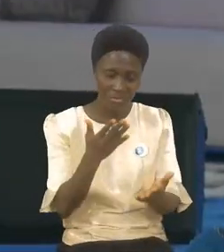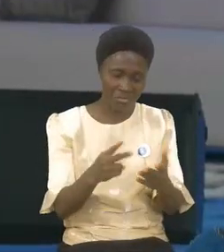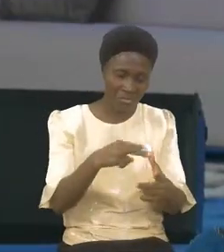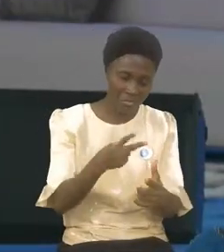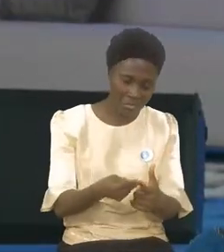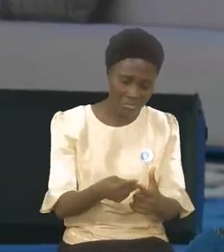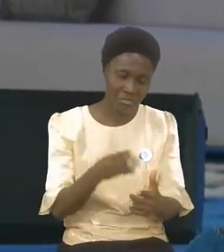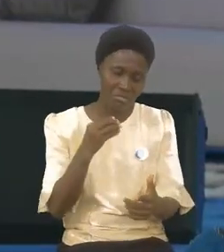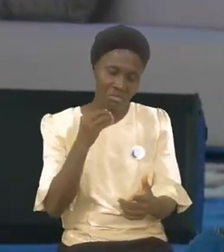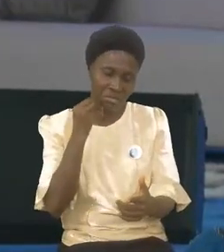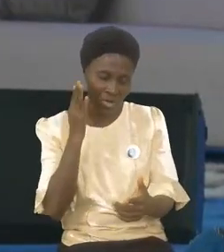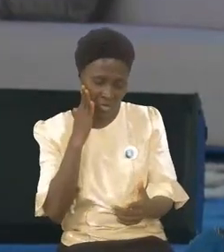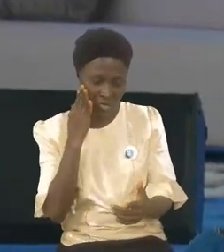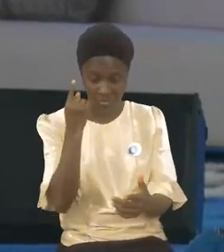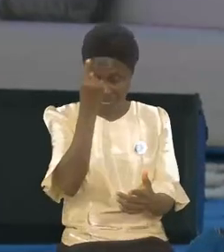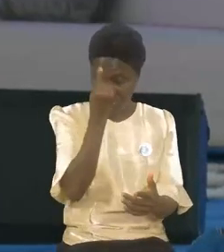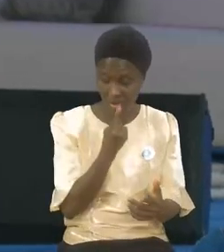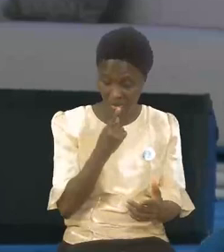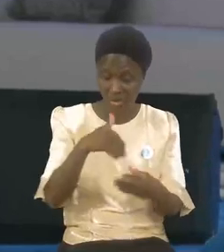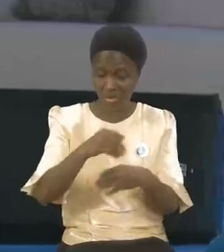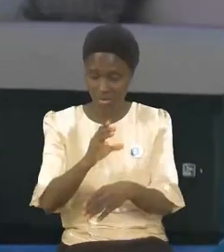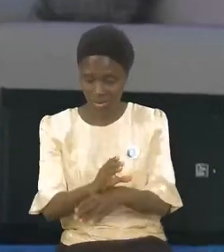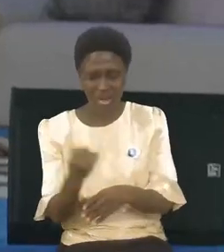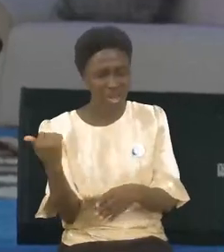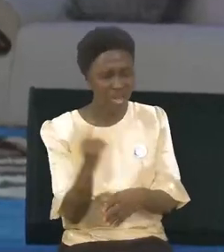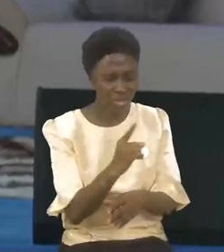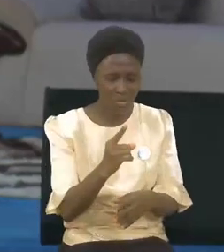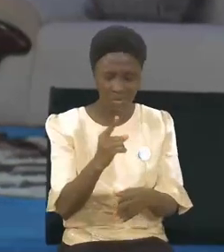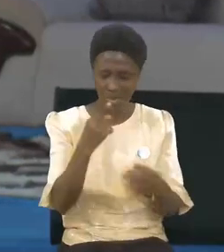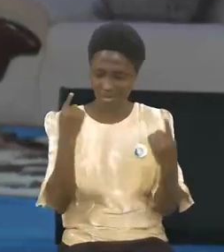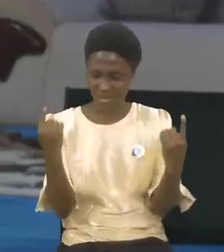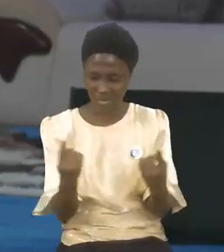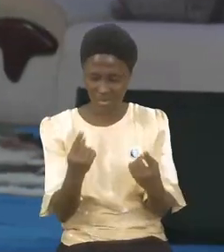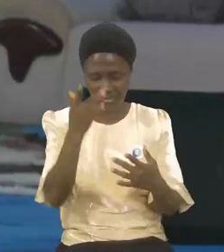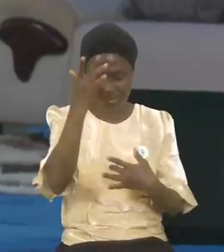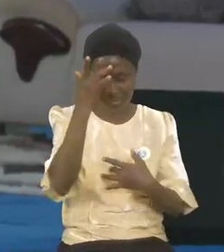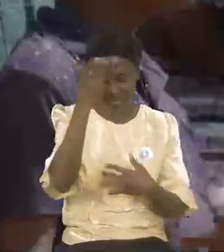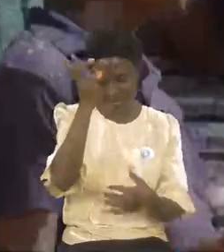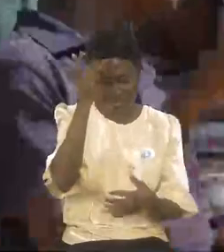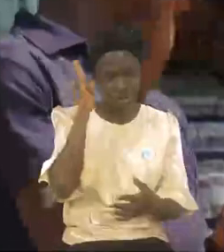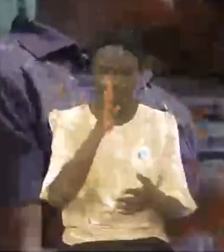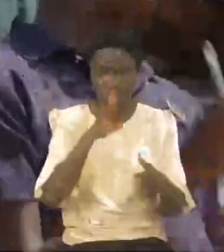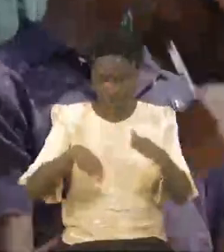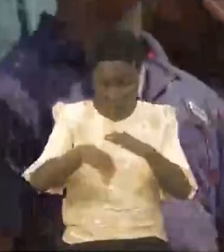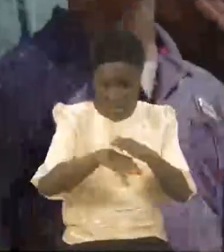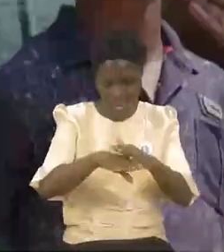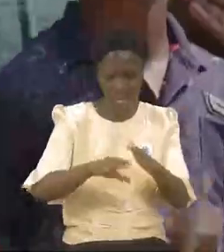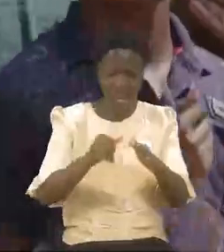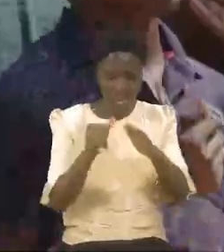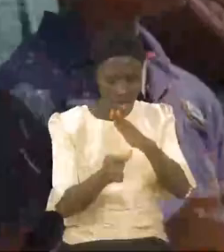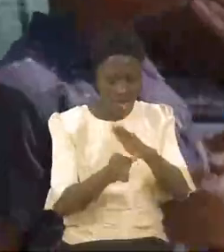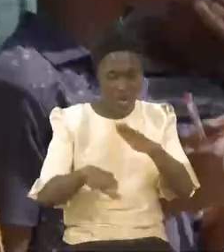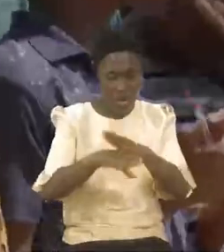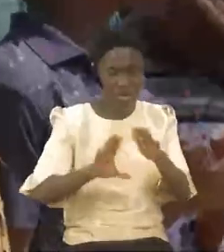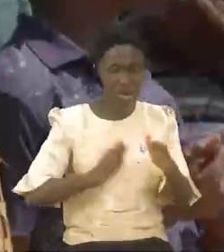nous soyons seuls, que nous soyons à l'église, ou que nous soyons, le péché, la maladie, Satan seront sous nos